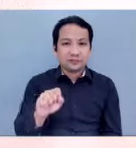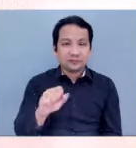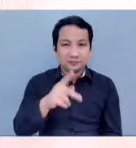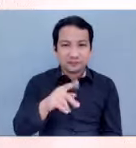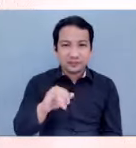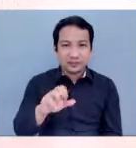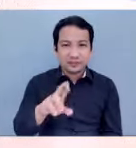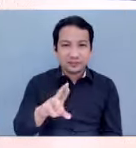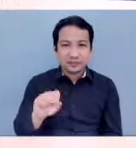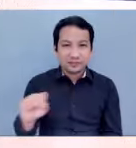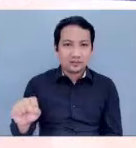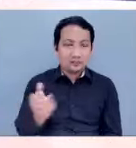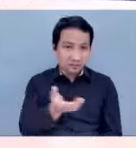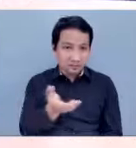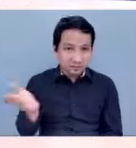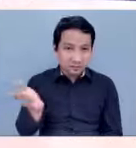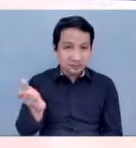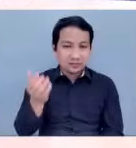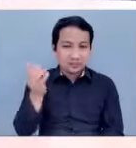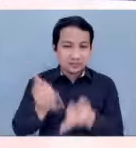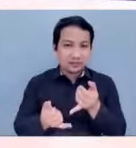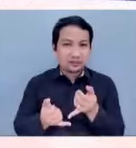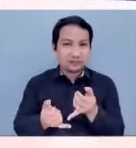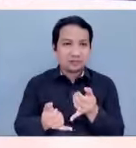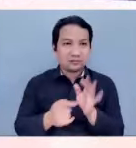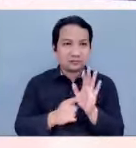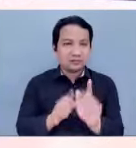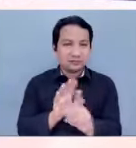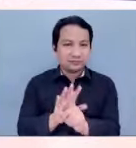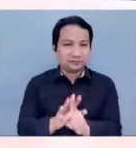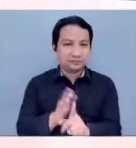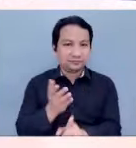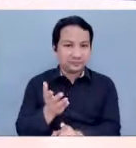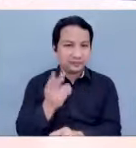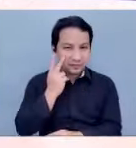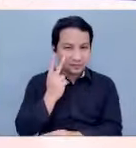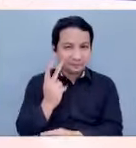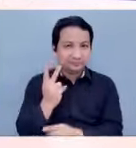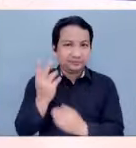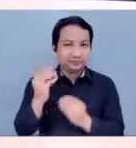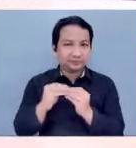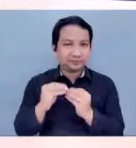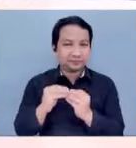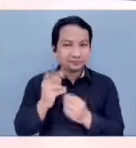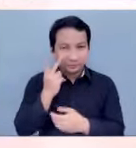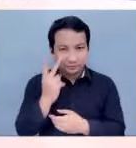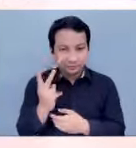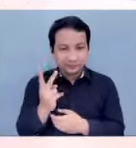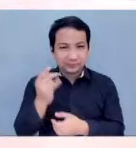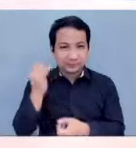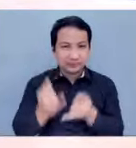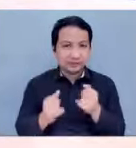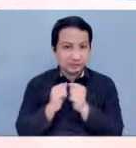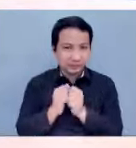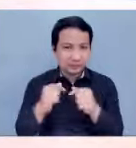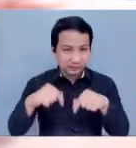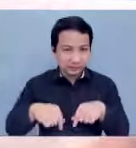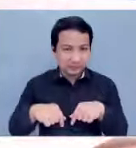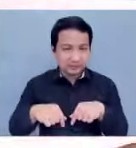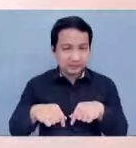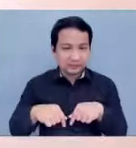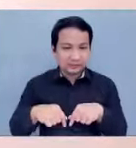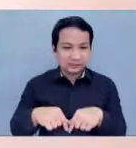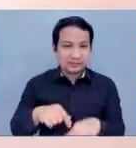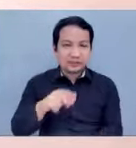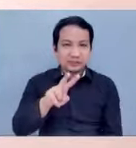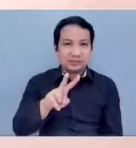Kaya naman po kahit sa mga huling episode nito, trending pa rin ang teleserye. Para bigyan tayo ng patikim sa finale, makakasama po natin si Vlad,